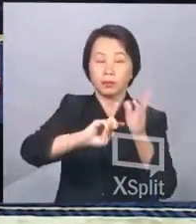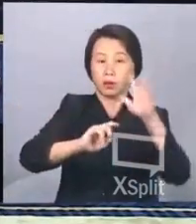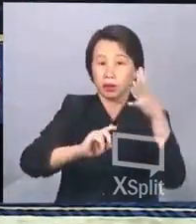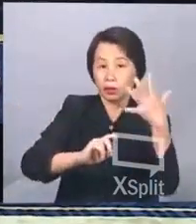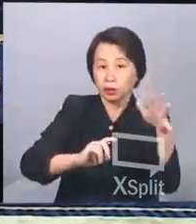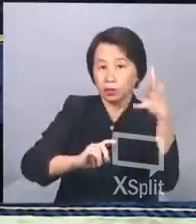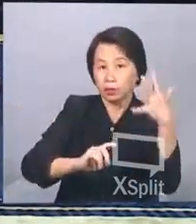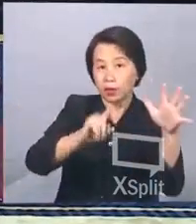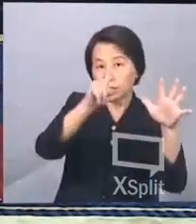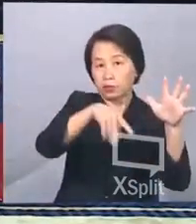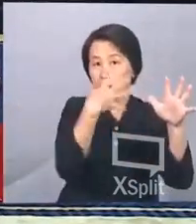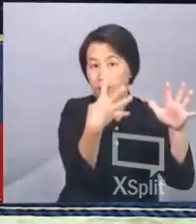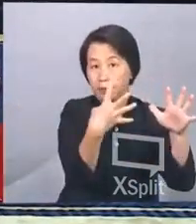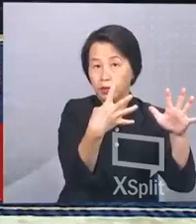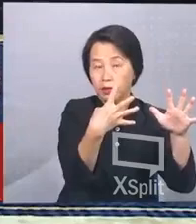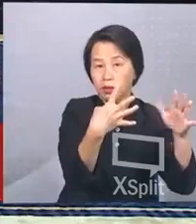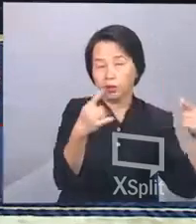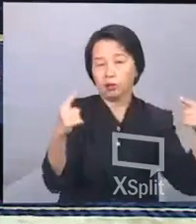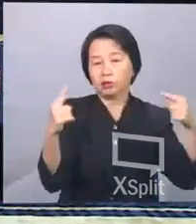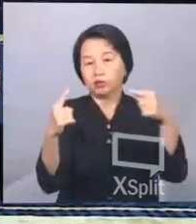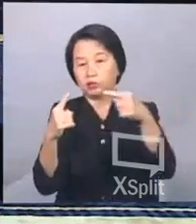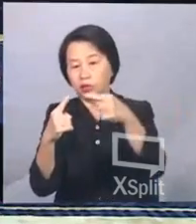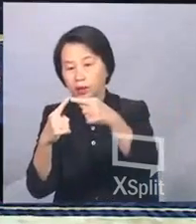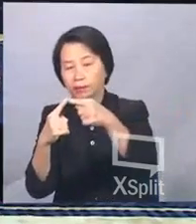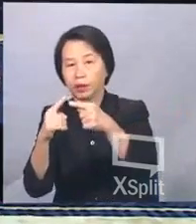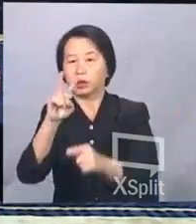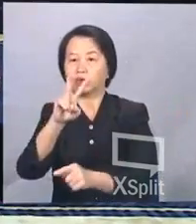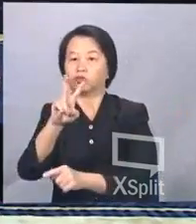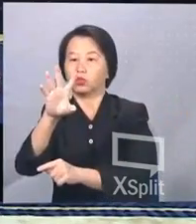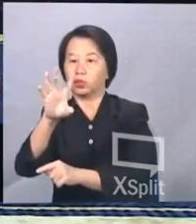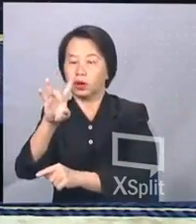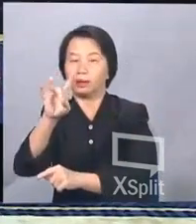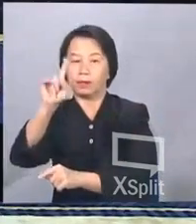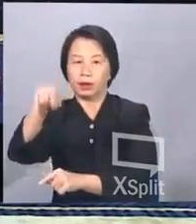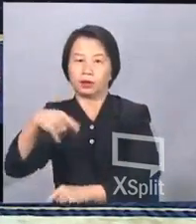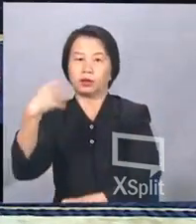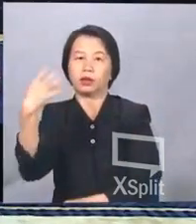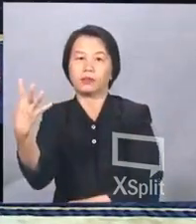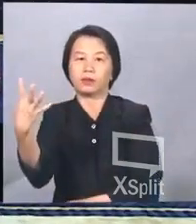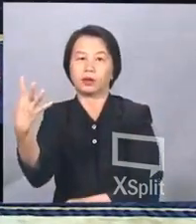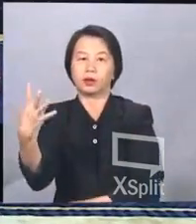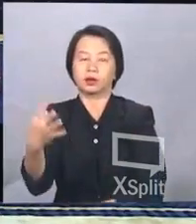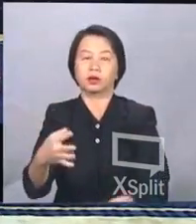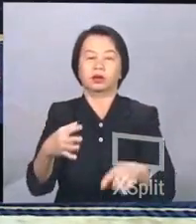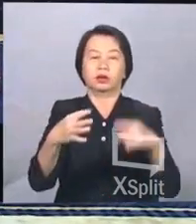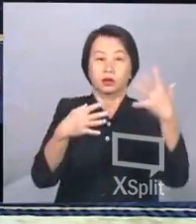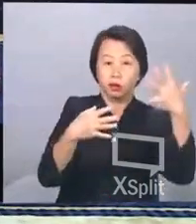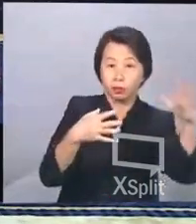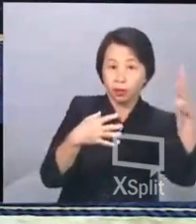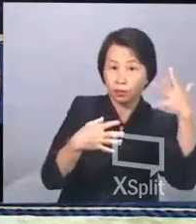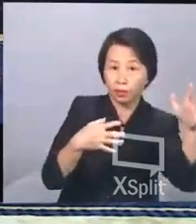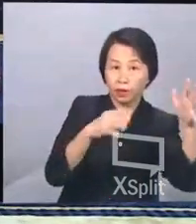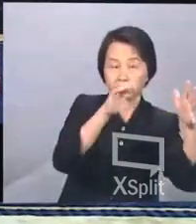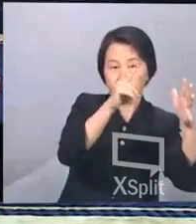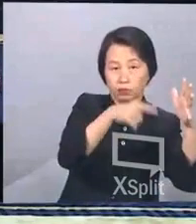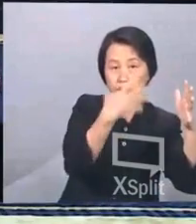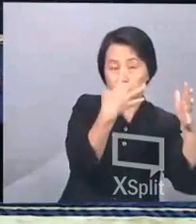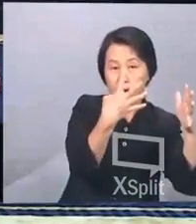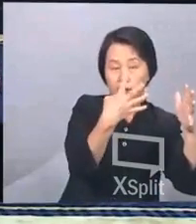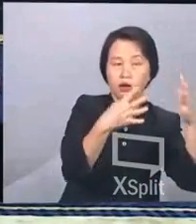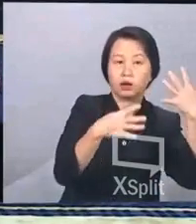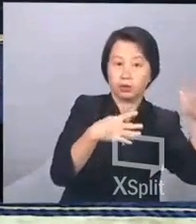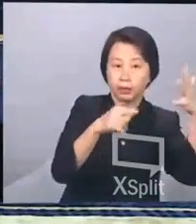15 Apple sehingga 28 epirol 2020 15 epro sehingga